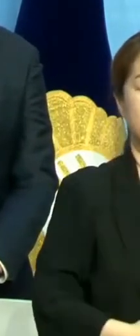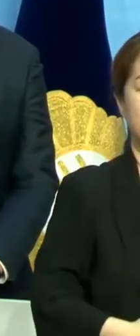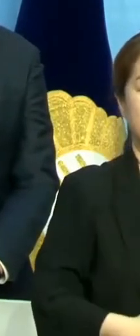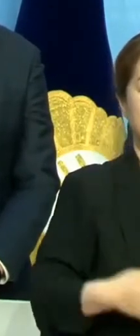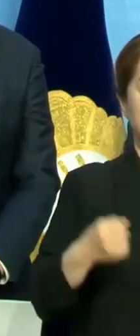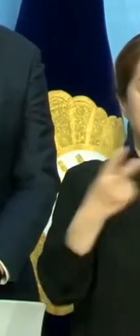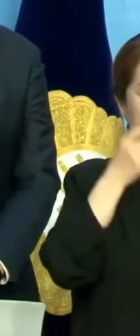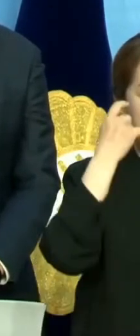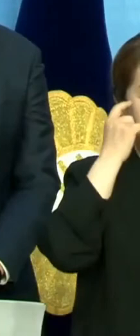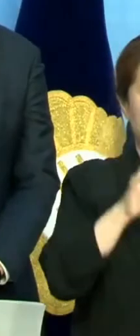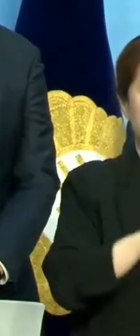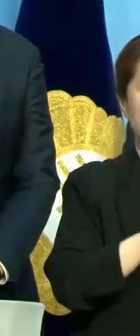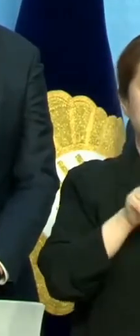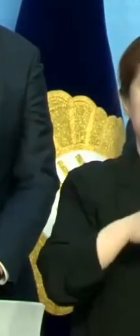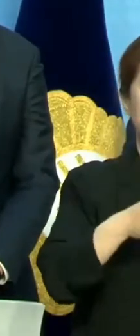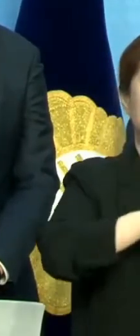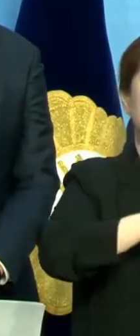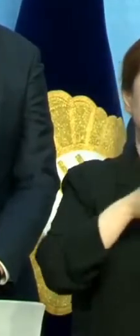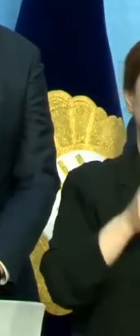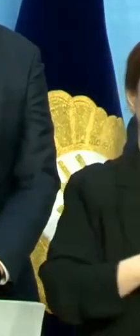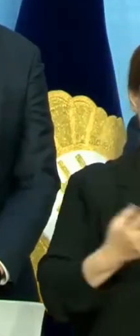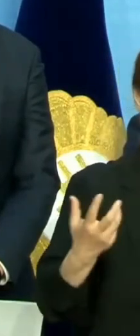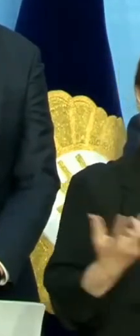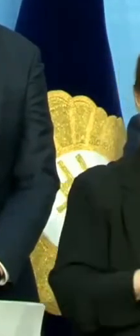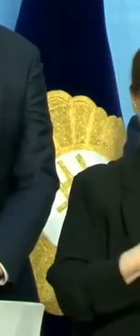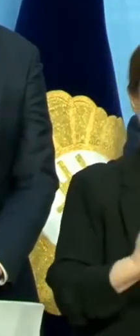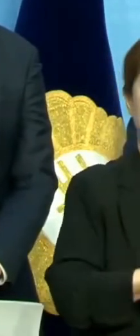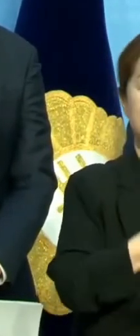생각하면 지금도 가슴이 아픕니다.